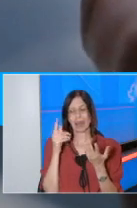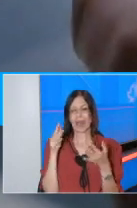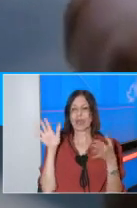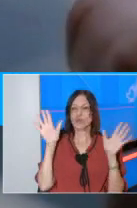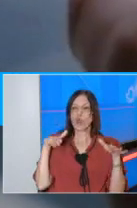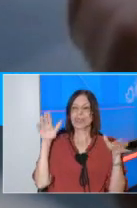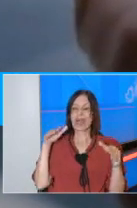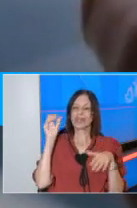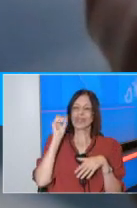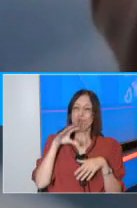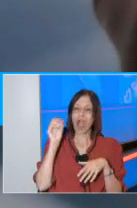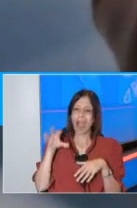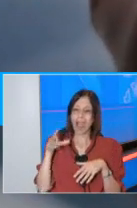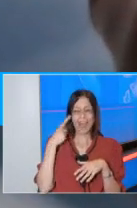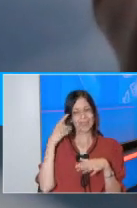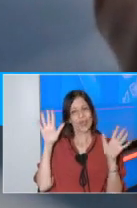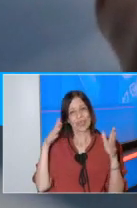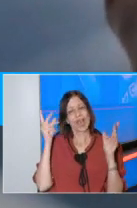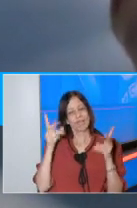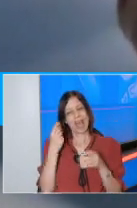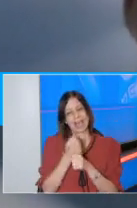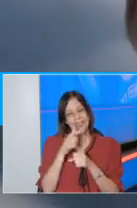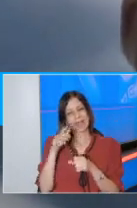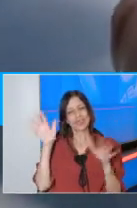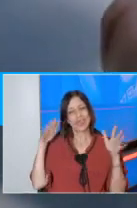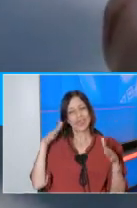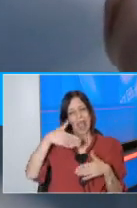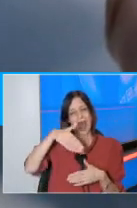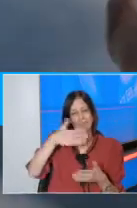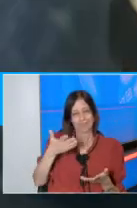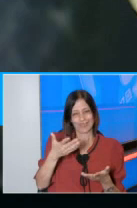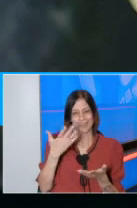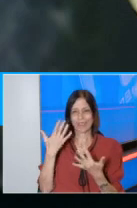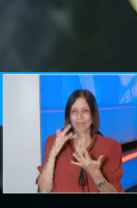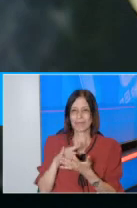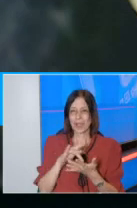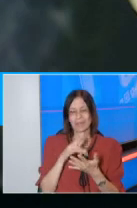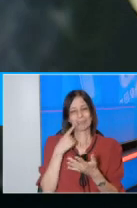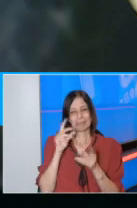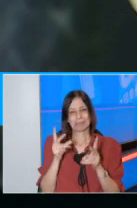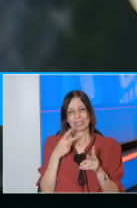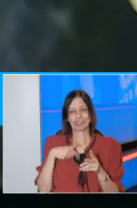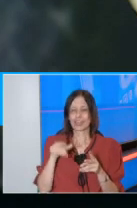דואר, כי יונה, את יודעת, אפשר גם לעשות ממנה יונה על האש בכל מיני מקומות. זה יותר, זה יותר מדי משעשע